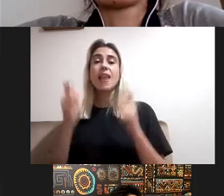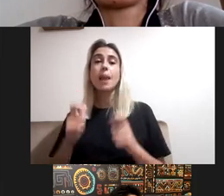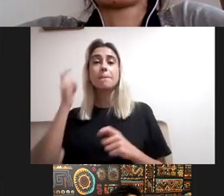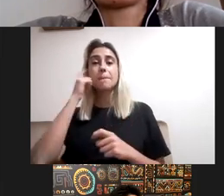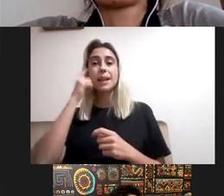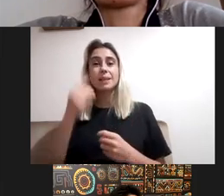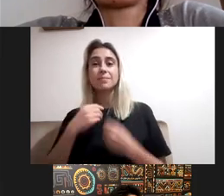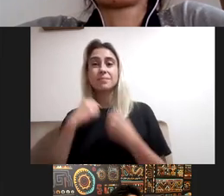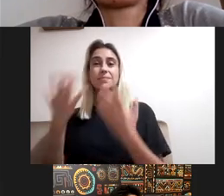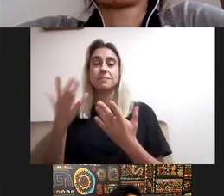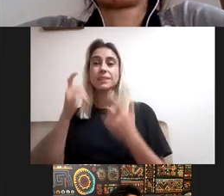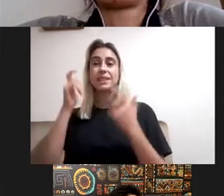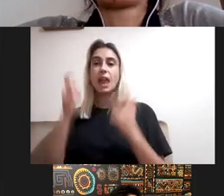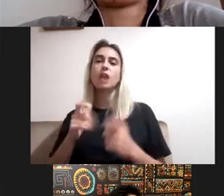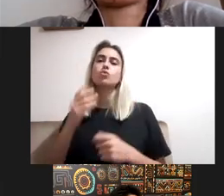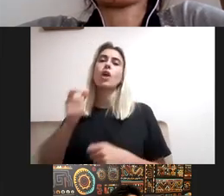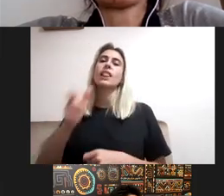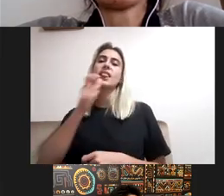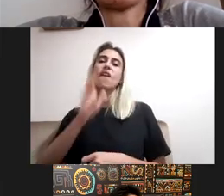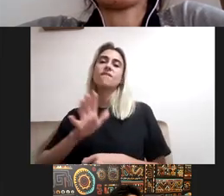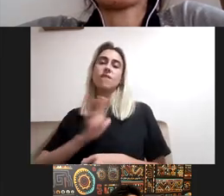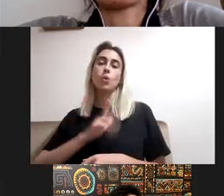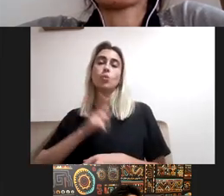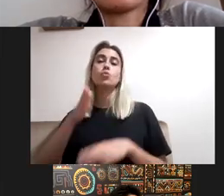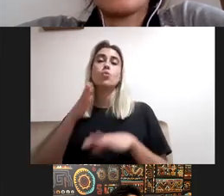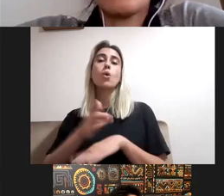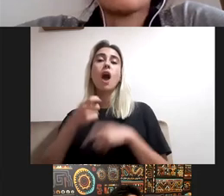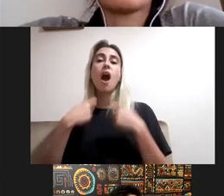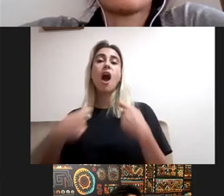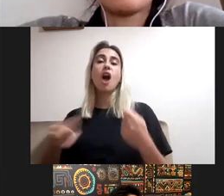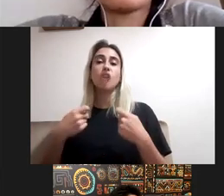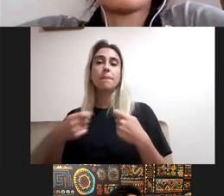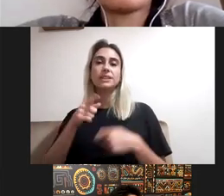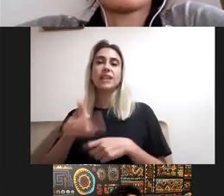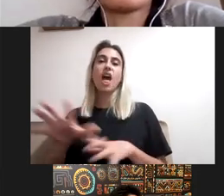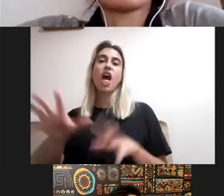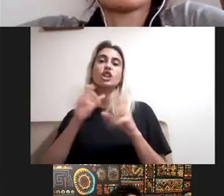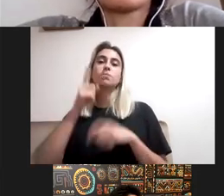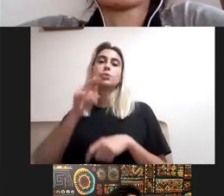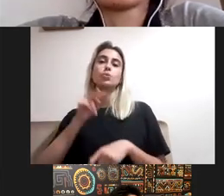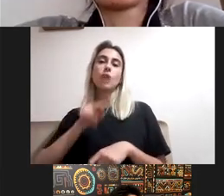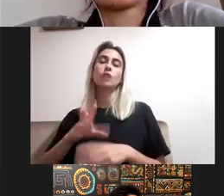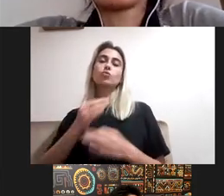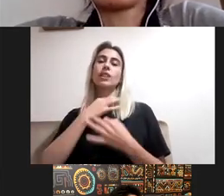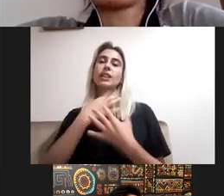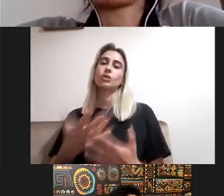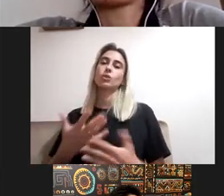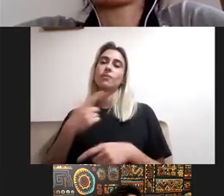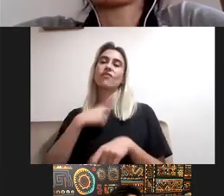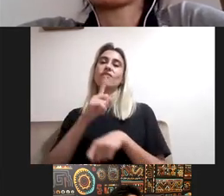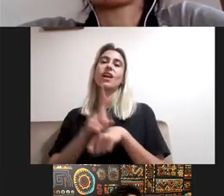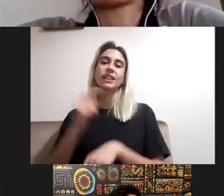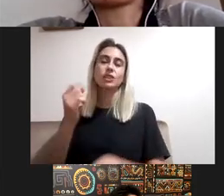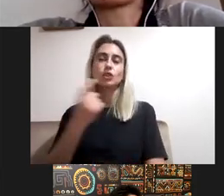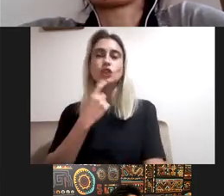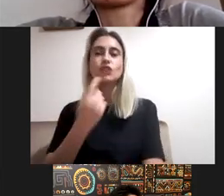ihtiyaç var. Çünkü bu milyonların doğru harcanmasını da etkileyecek bir süreç. Çok teşekkür ediyorum vakit ayırıp söz